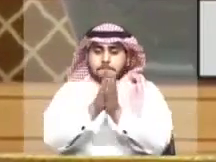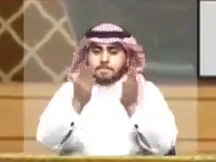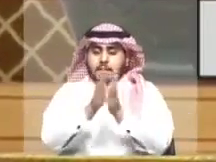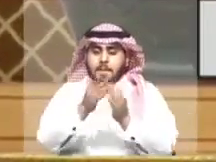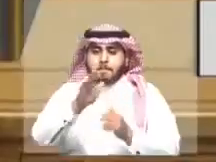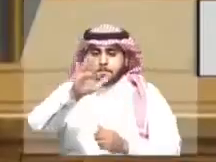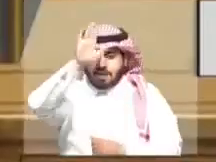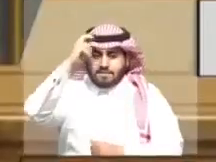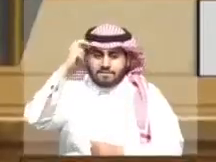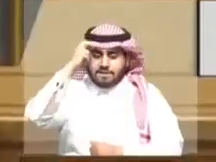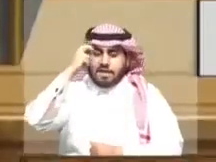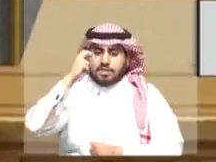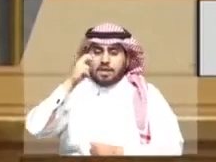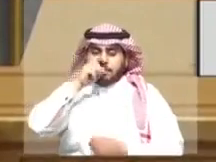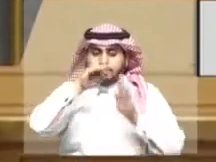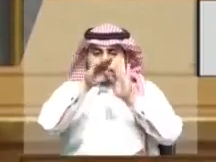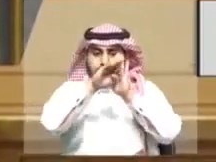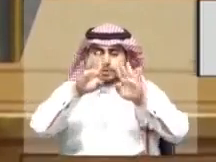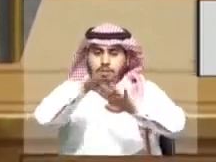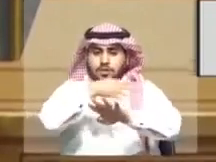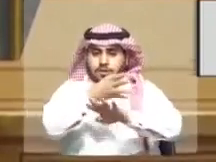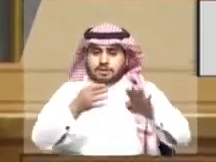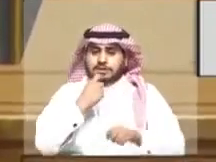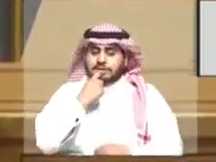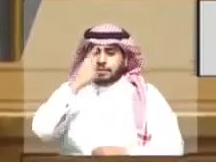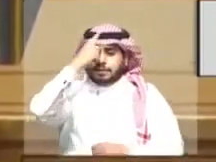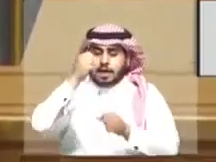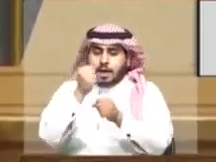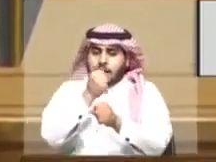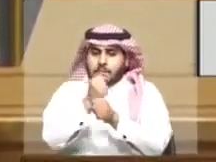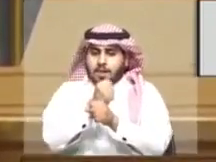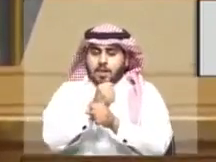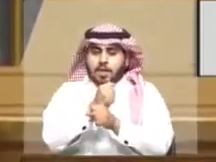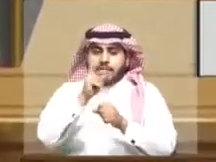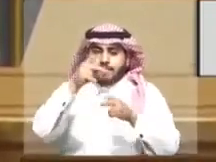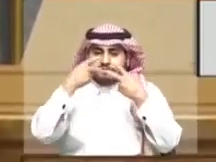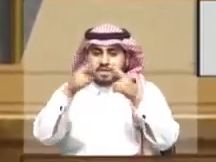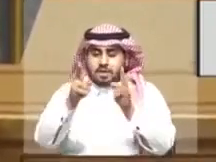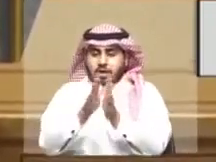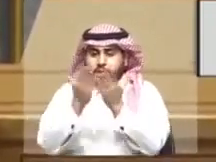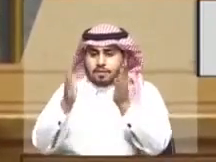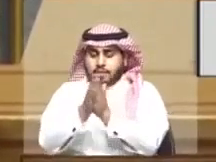فهد الوطنية بجدولة أنشطة تنفذ على مدار العام يكون منطلقها الكتاب.